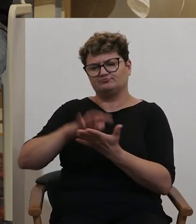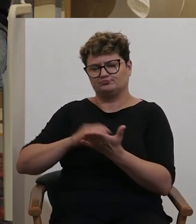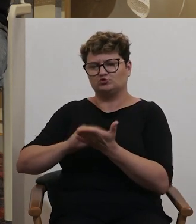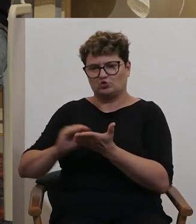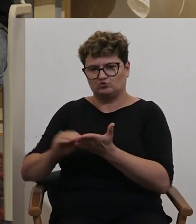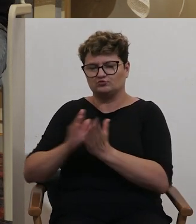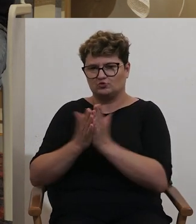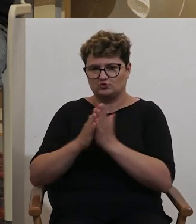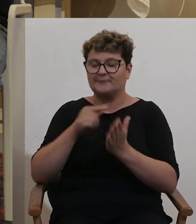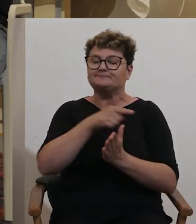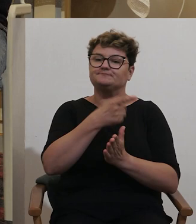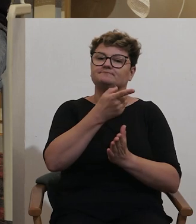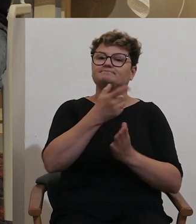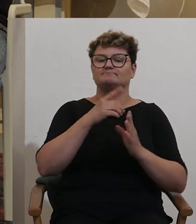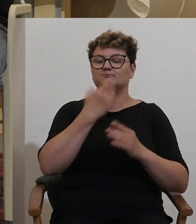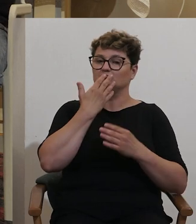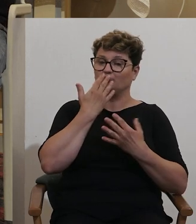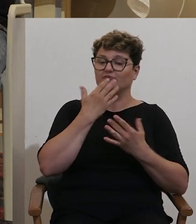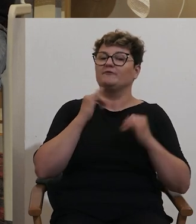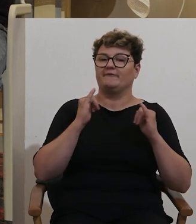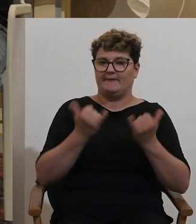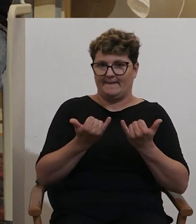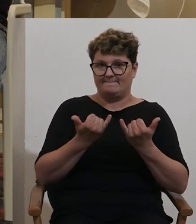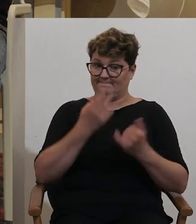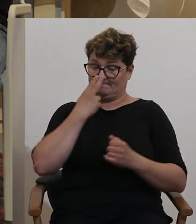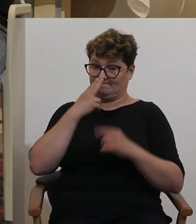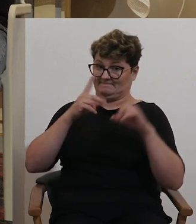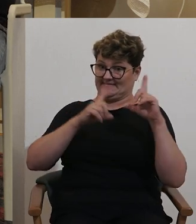zwrócił uwagę na jedną rzecz. Zobacz na zdjęcia